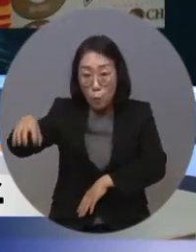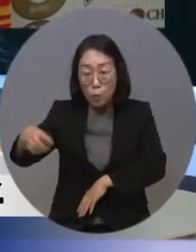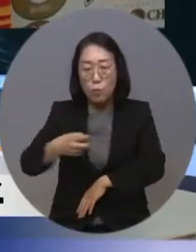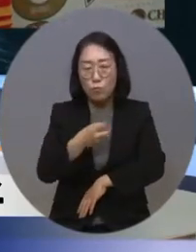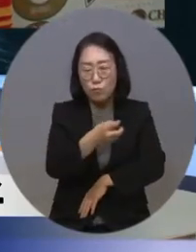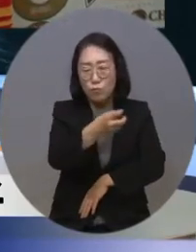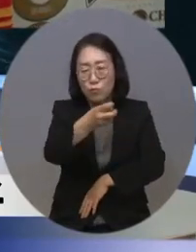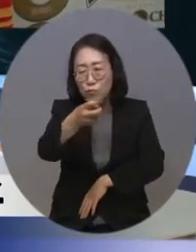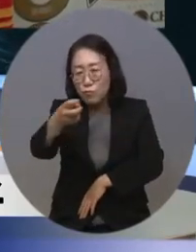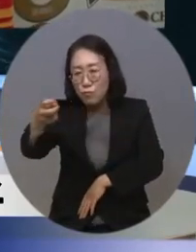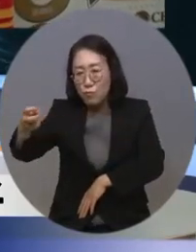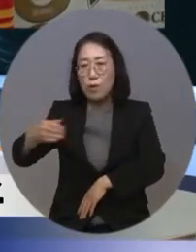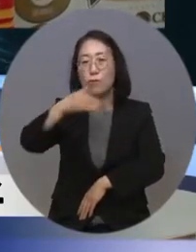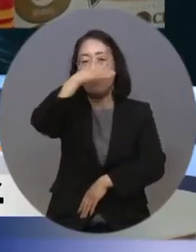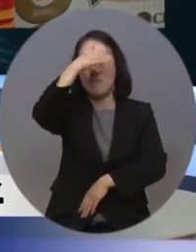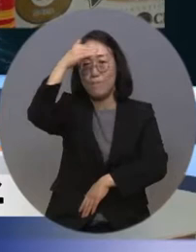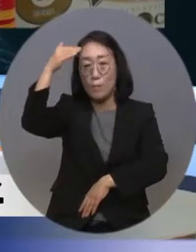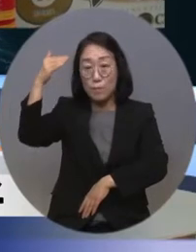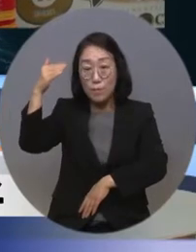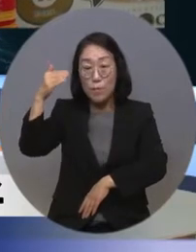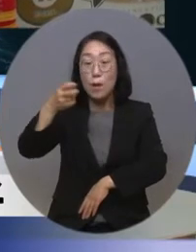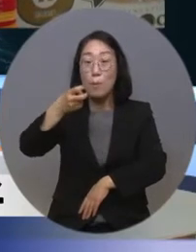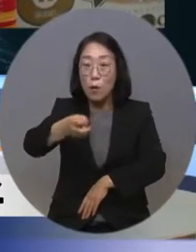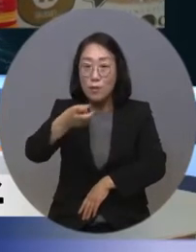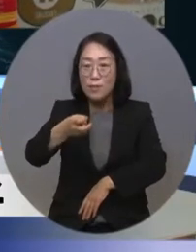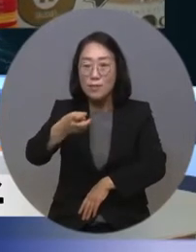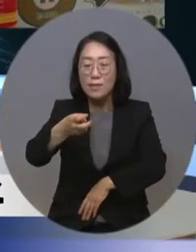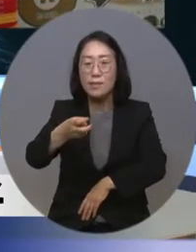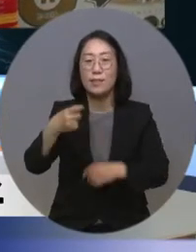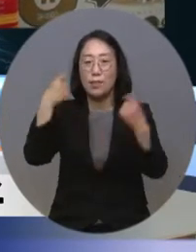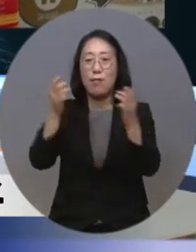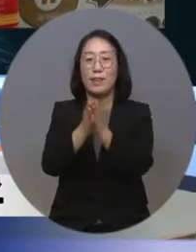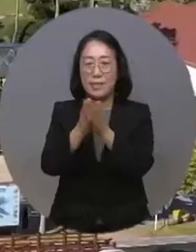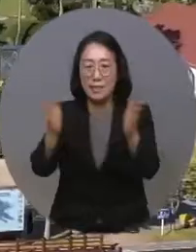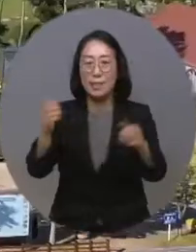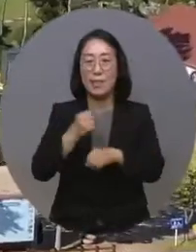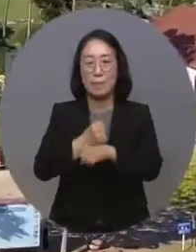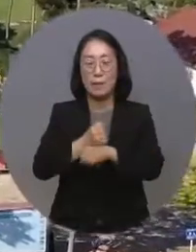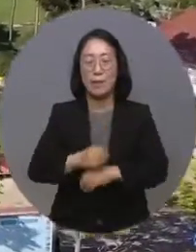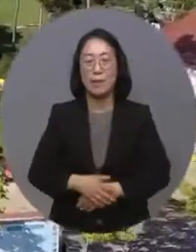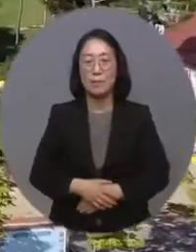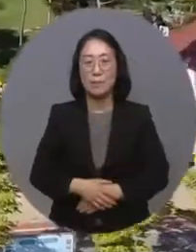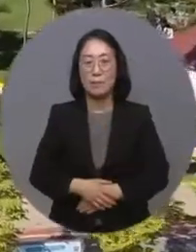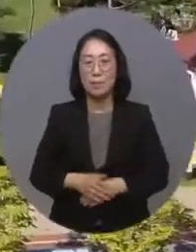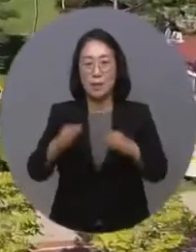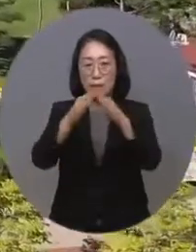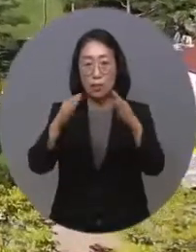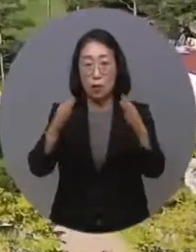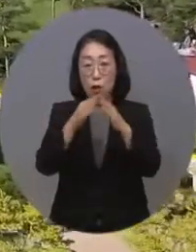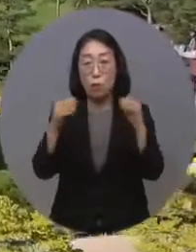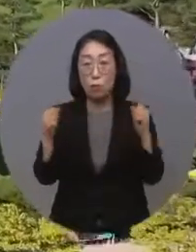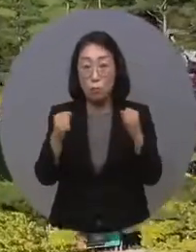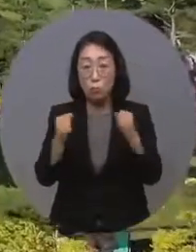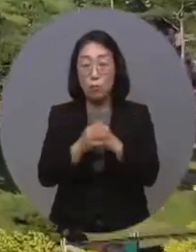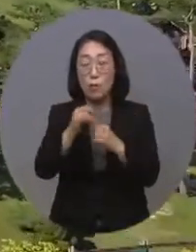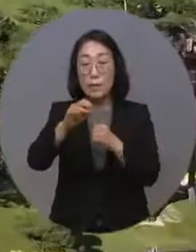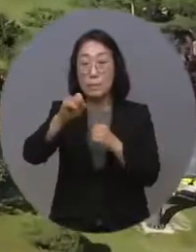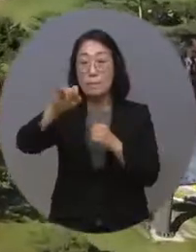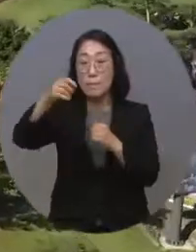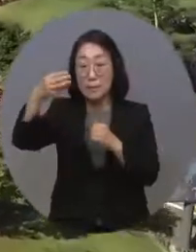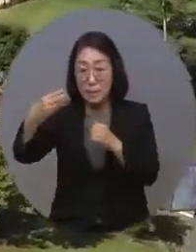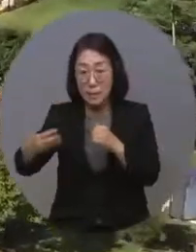운영합니다 자세한 소식 장유진 기자가 전합니다 전북 임실군 은 대표